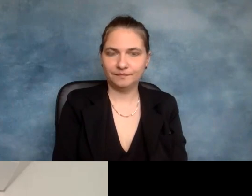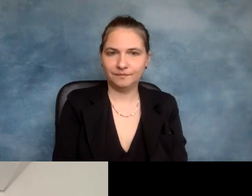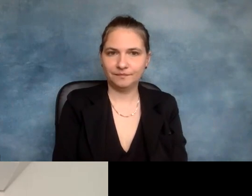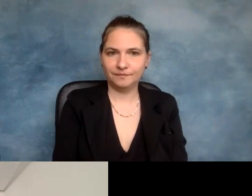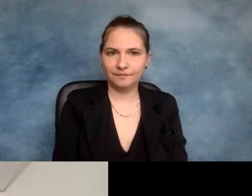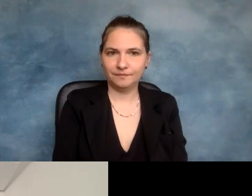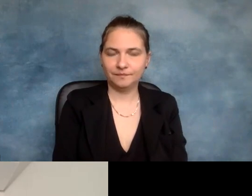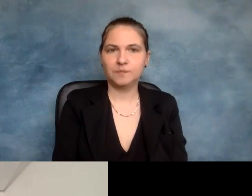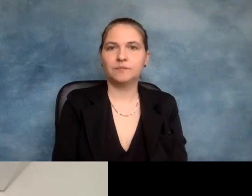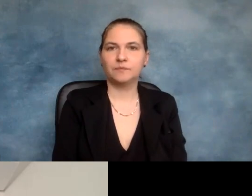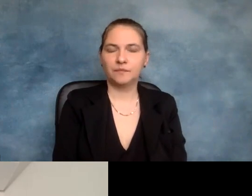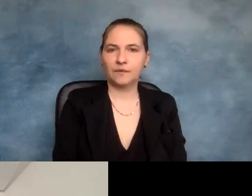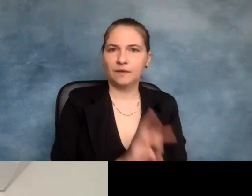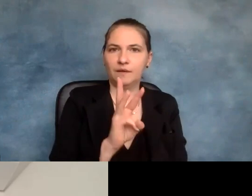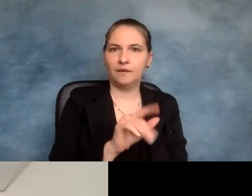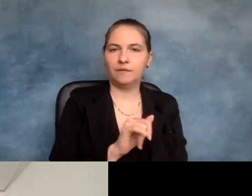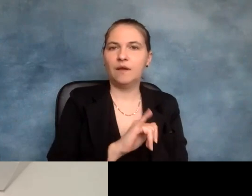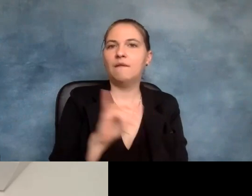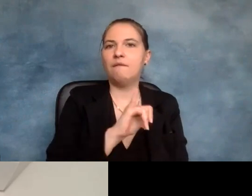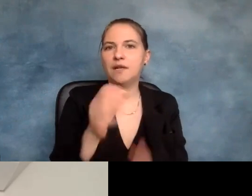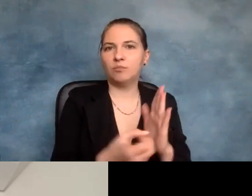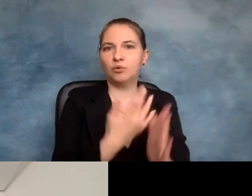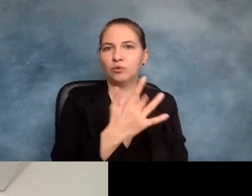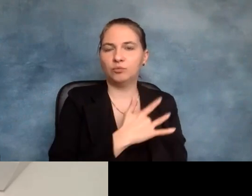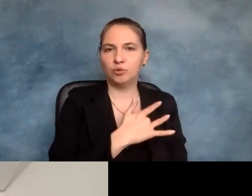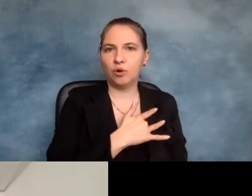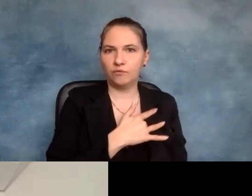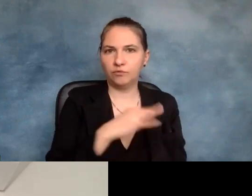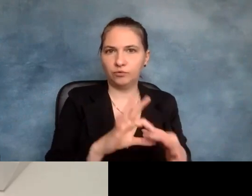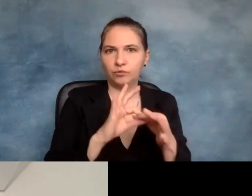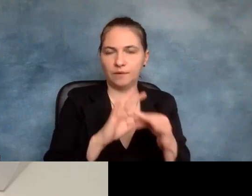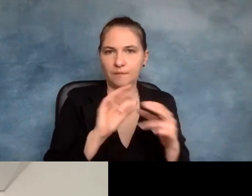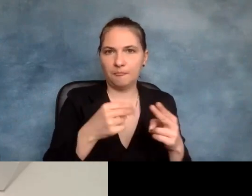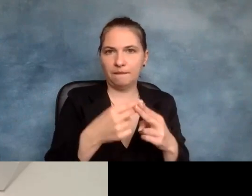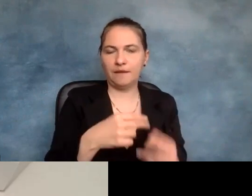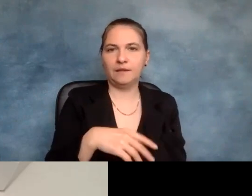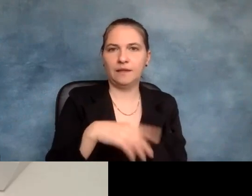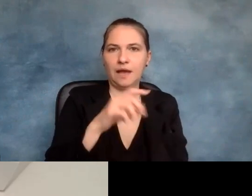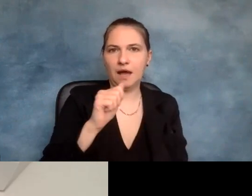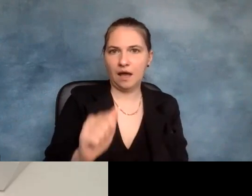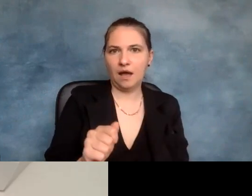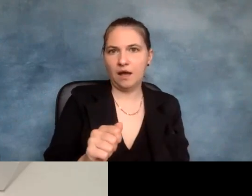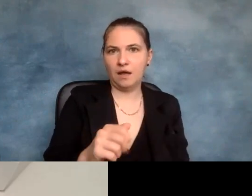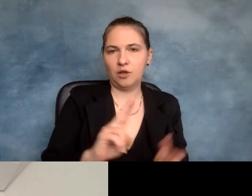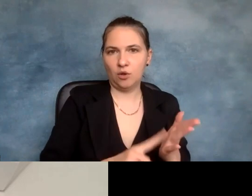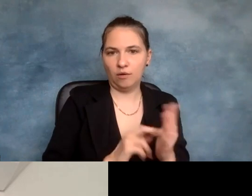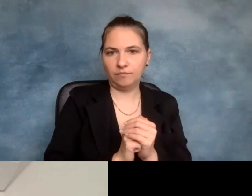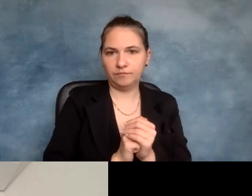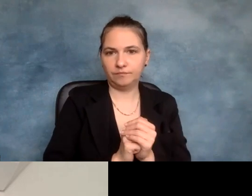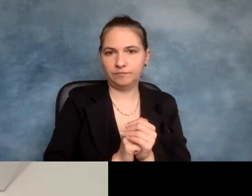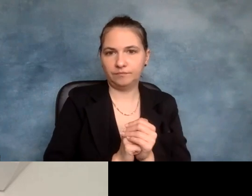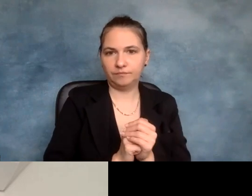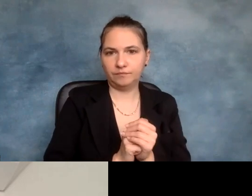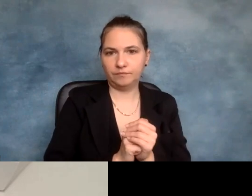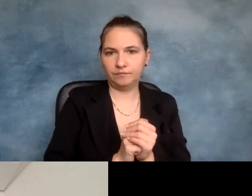Also, Frage ist, welche Produkte genau sind betroffen von der Anpassung der EAA-Norm? Nur Webauftritte, dann